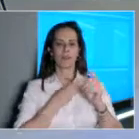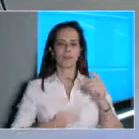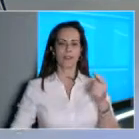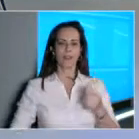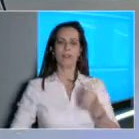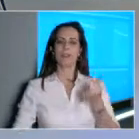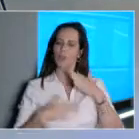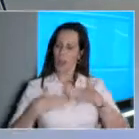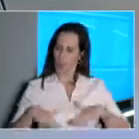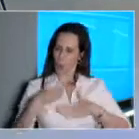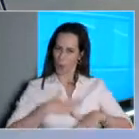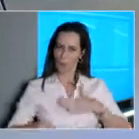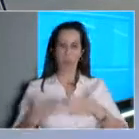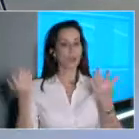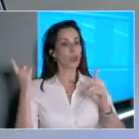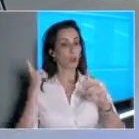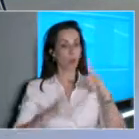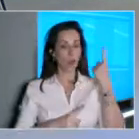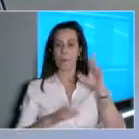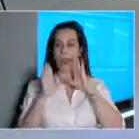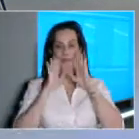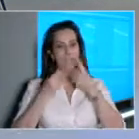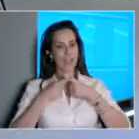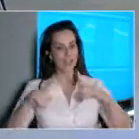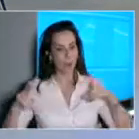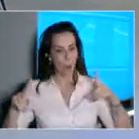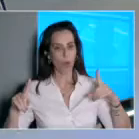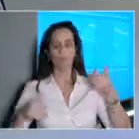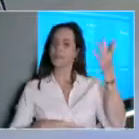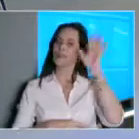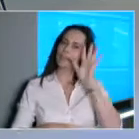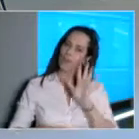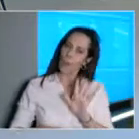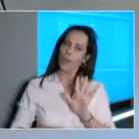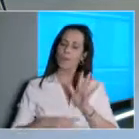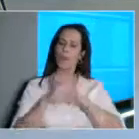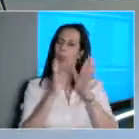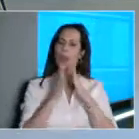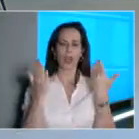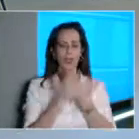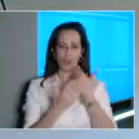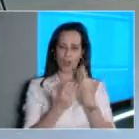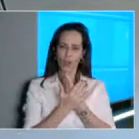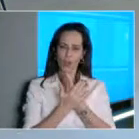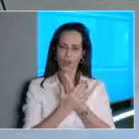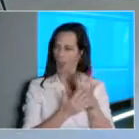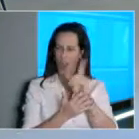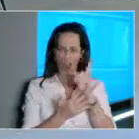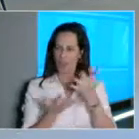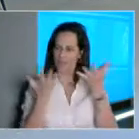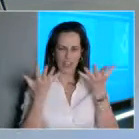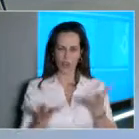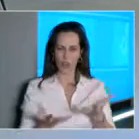יותר רגועות, מה שקורה ברשתות החברתיות, סרטונים, כל החדשות ככה פחות כבדות